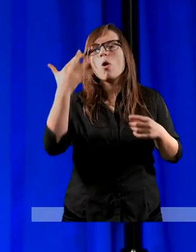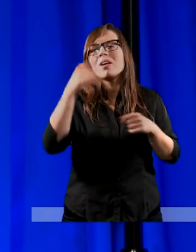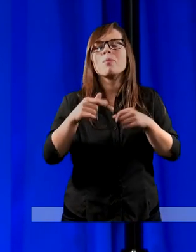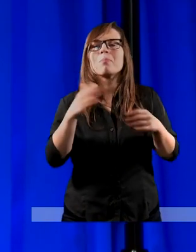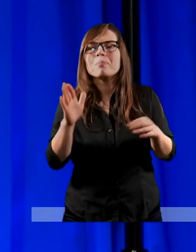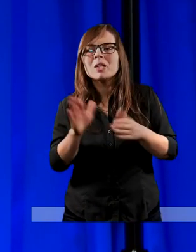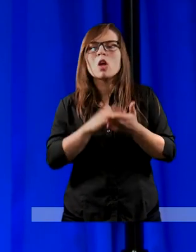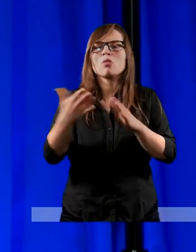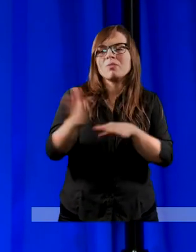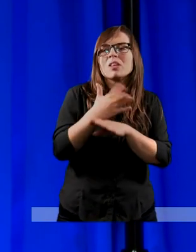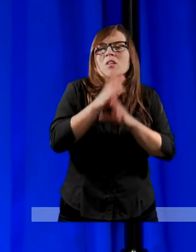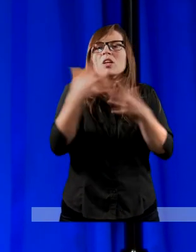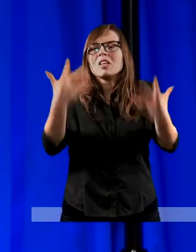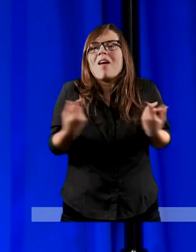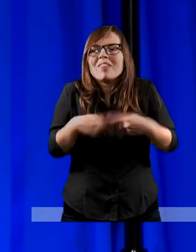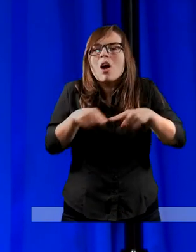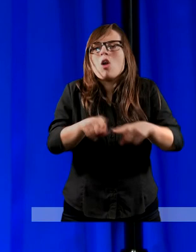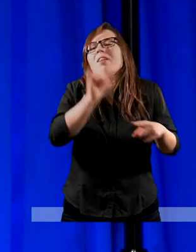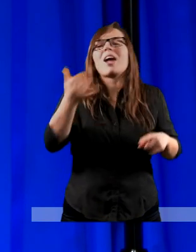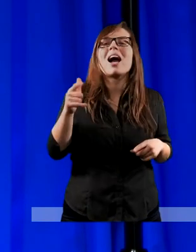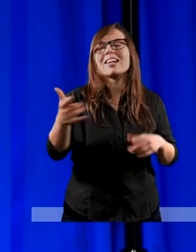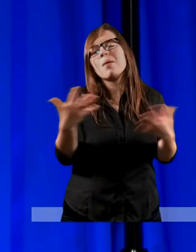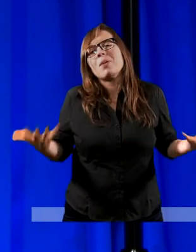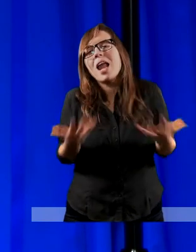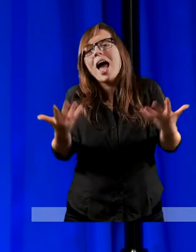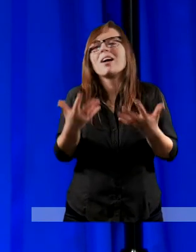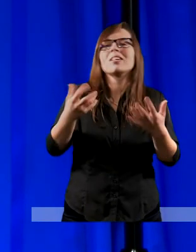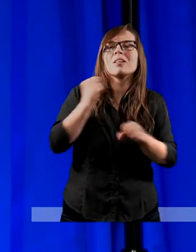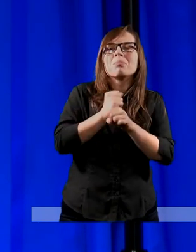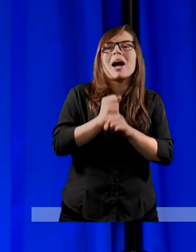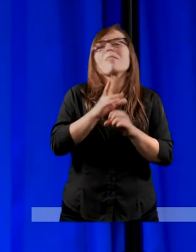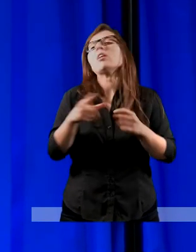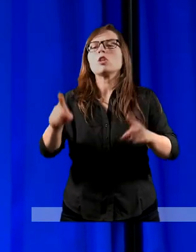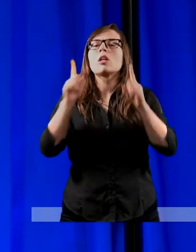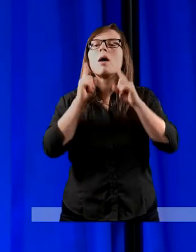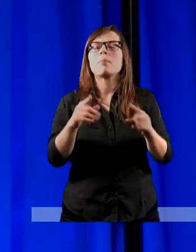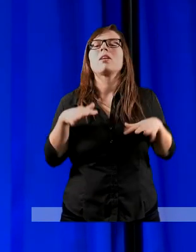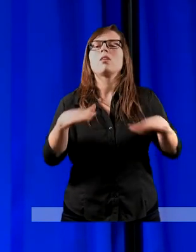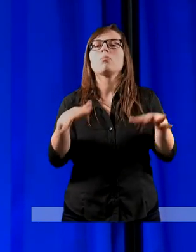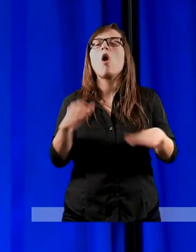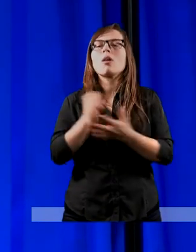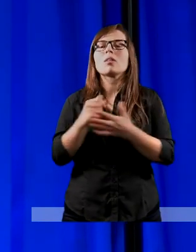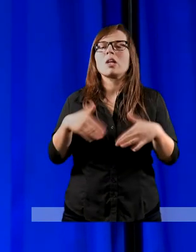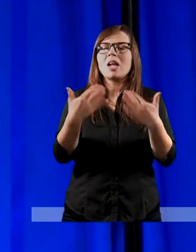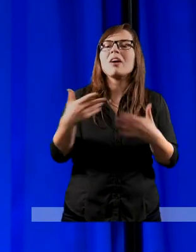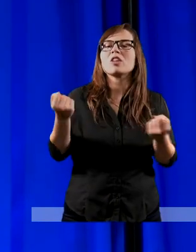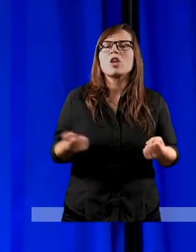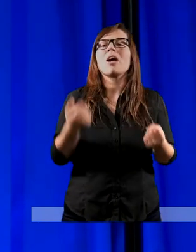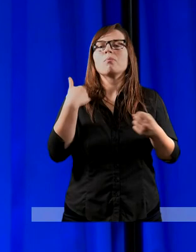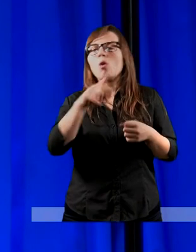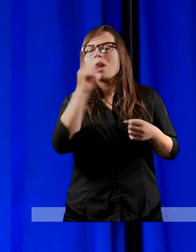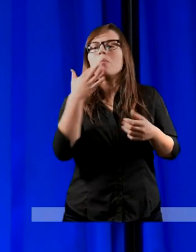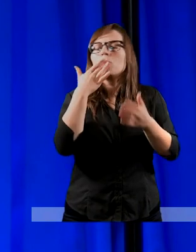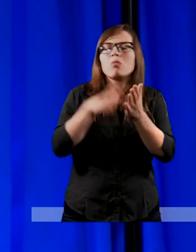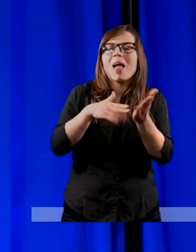jest w stanie chodzić, jest w stanie wykonywać jakieś tam lekkie czynności. Widać naprawdę sporą poprawę. A lekarze na początku